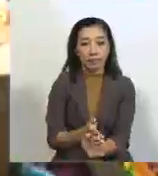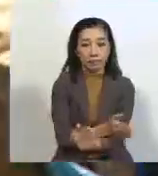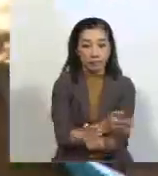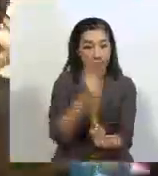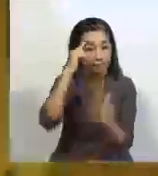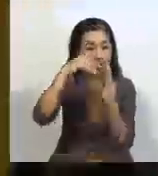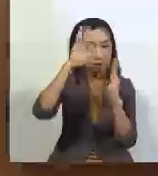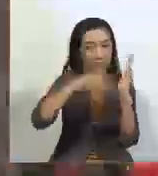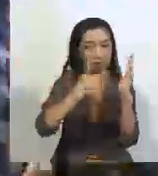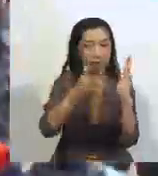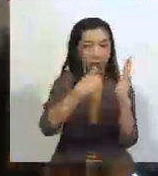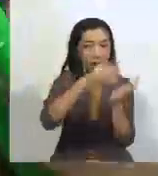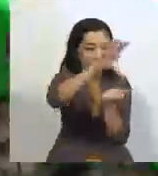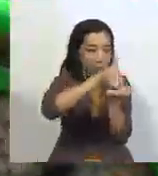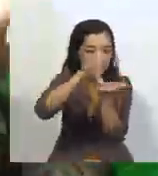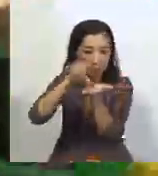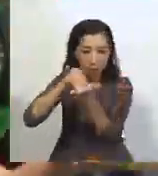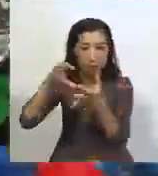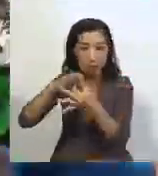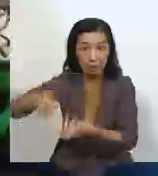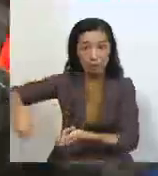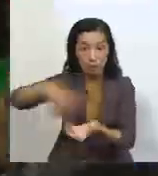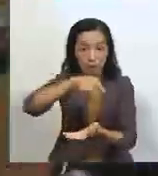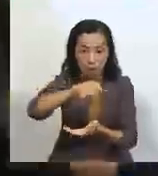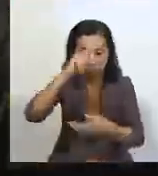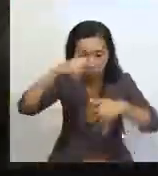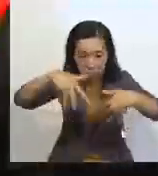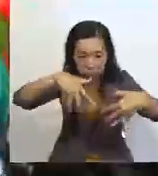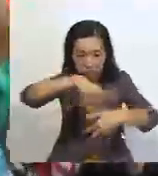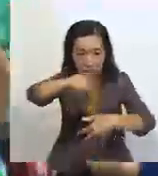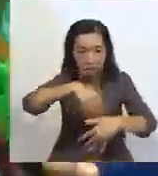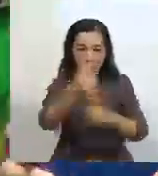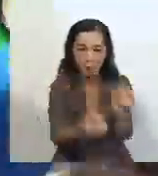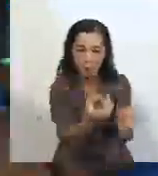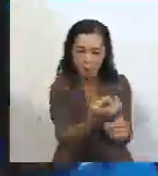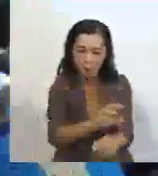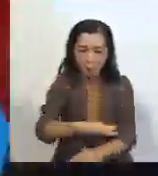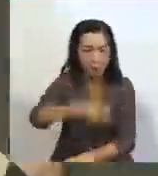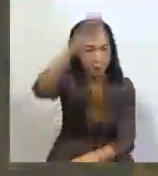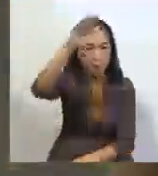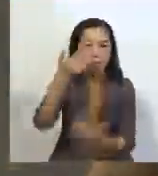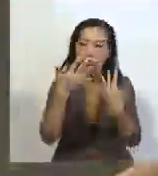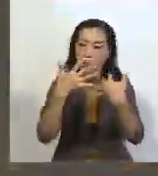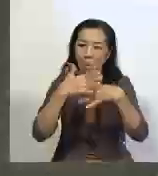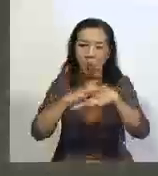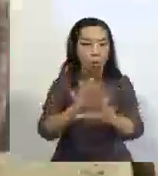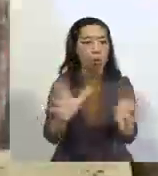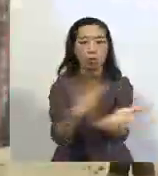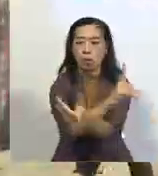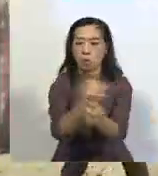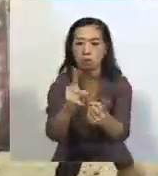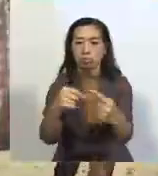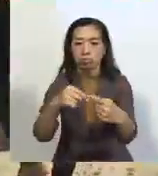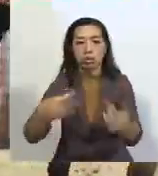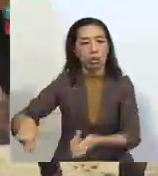ข้อมูลทั้ง4ภูมิภาคก็พบว่ากลุ่มประชากรประชาชนทุกเพศทุกวัยมีส่วนร่วมในประเพณีสงกรานต์ทั้